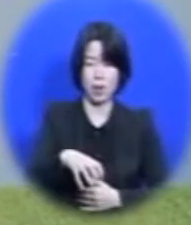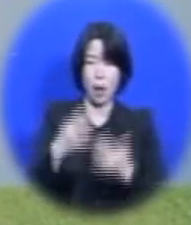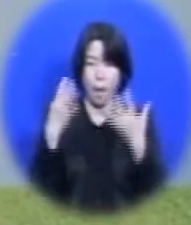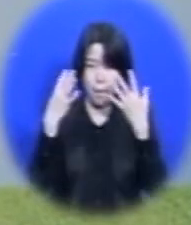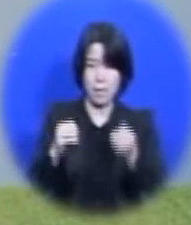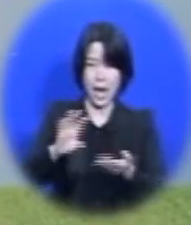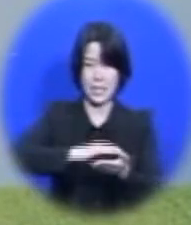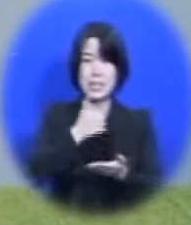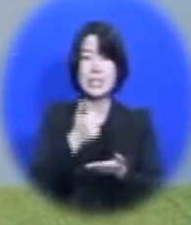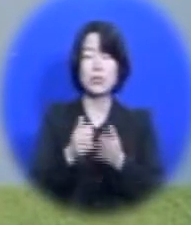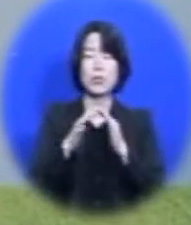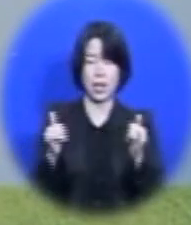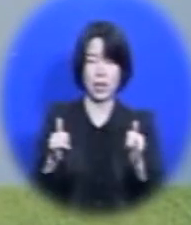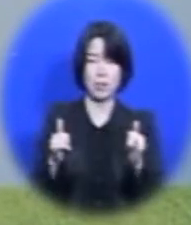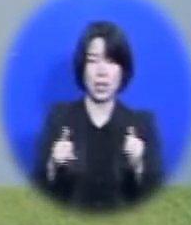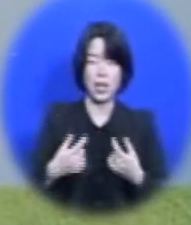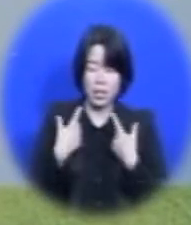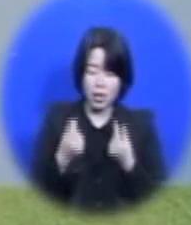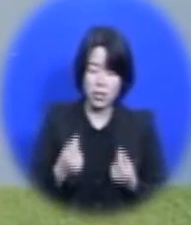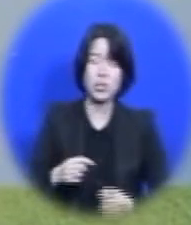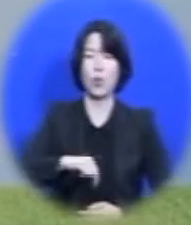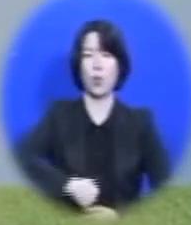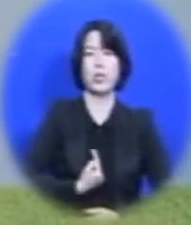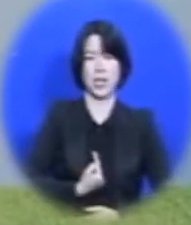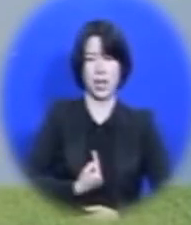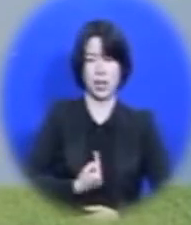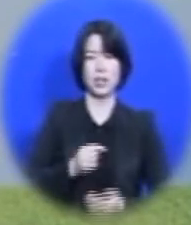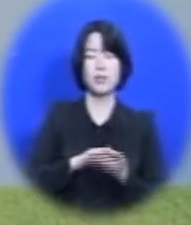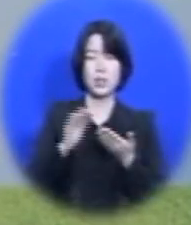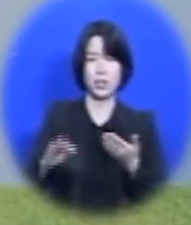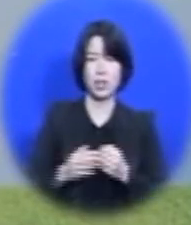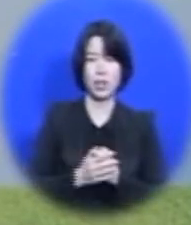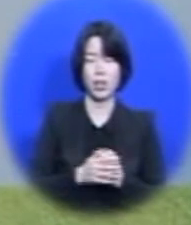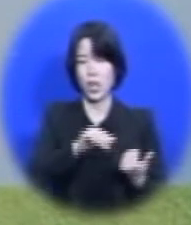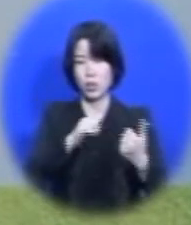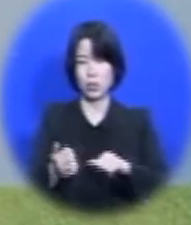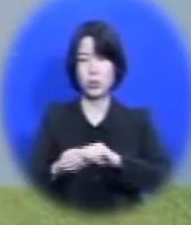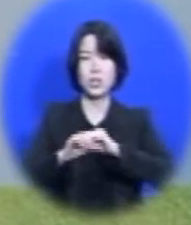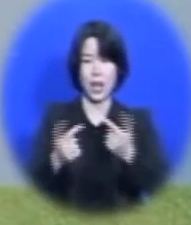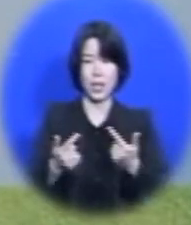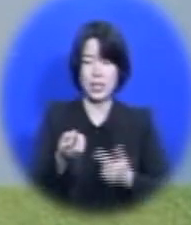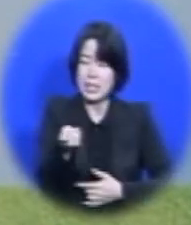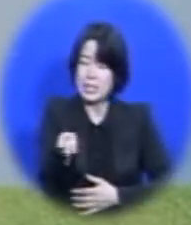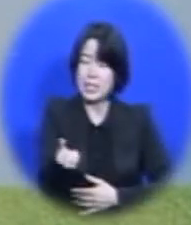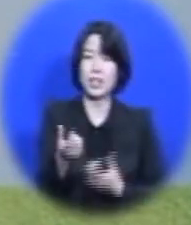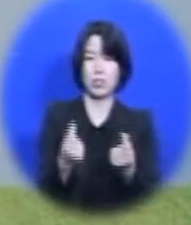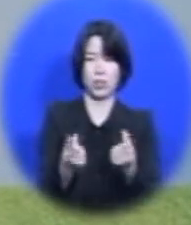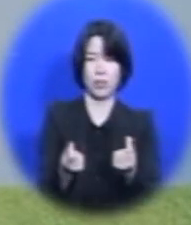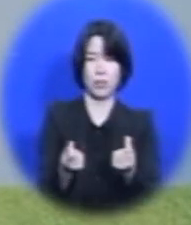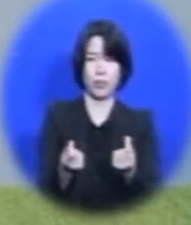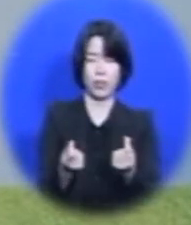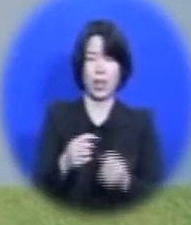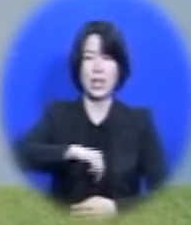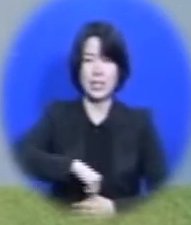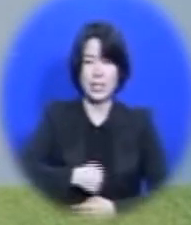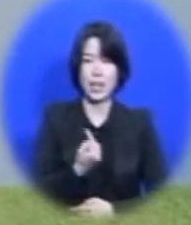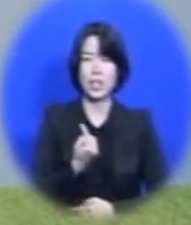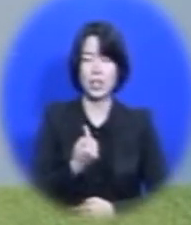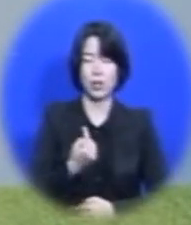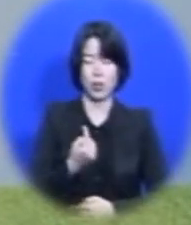많은 그리스도인들이 여전히 혼자입니다. 죽지 않은 씨앗처럼 자기